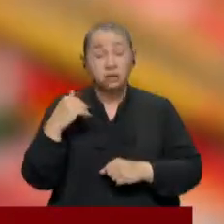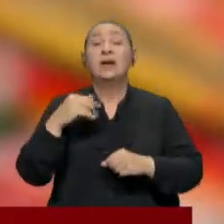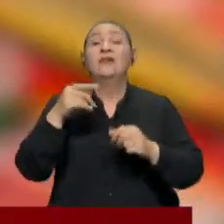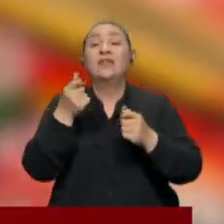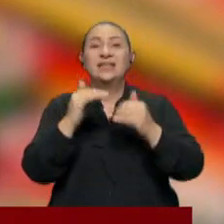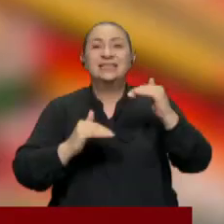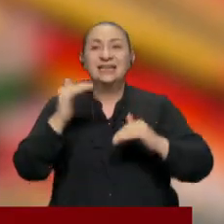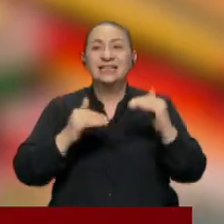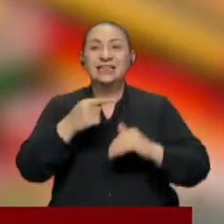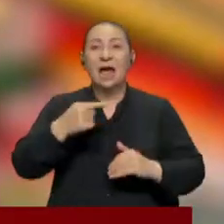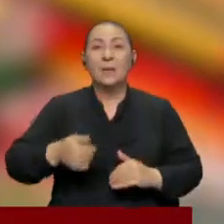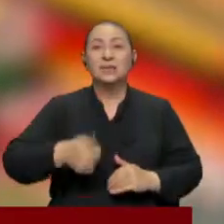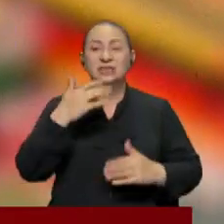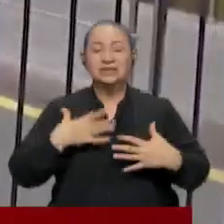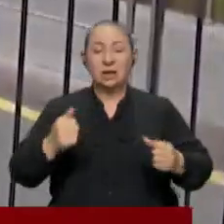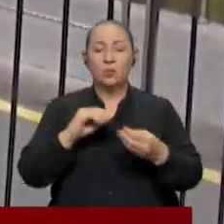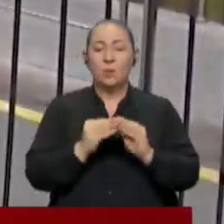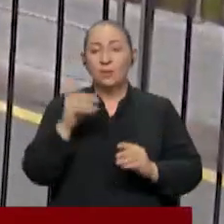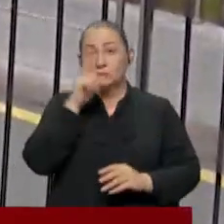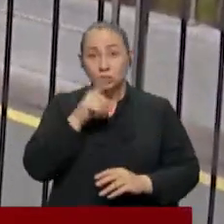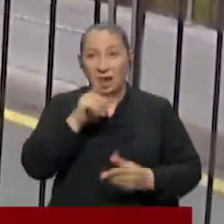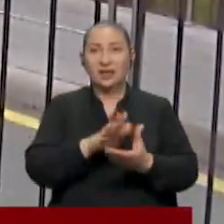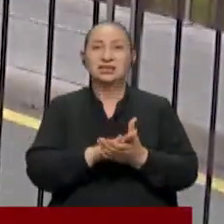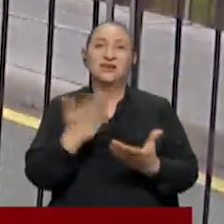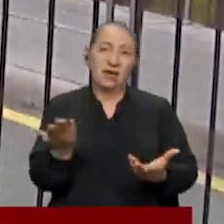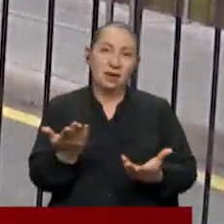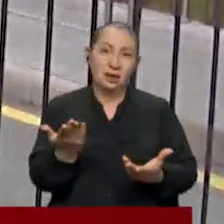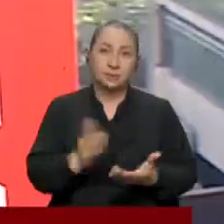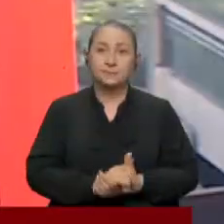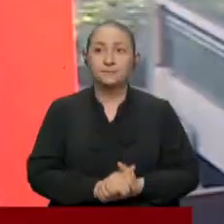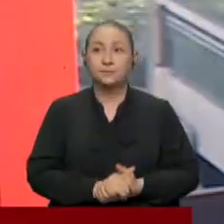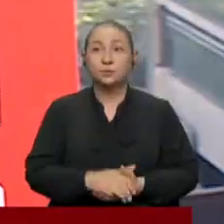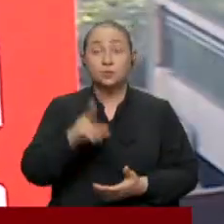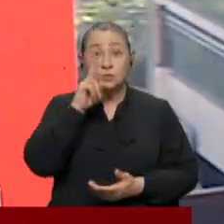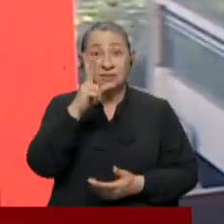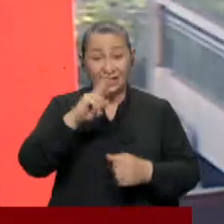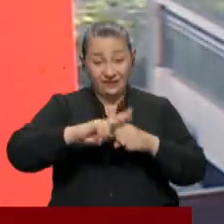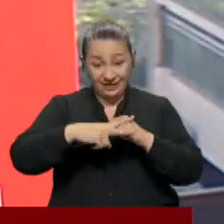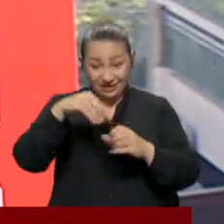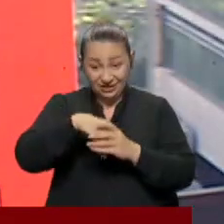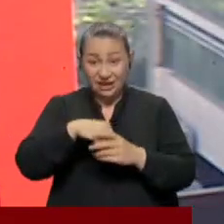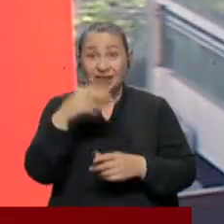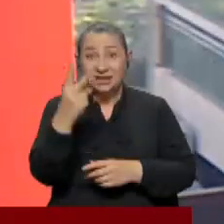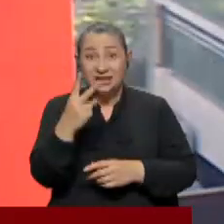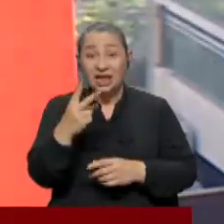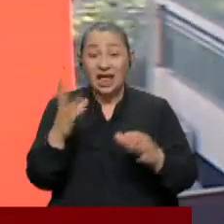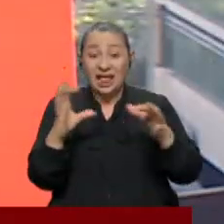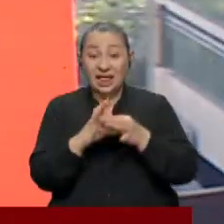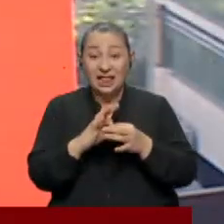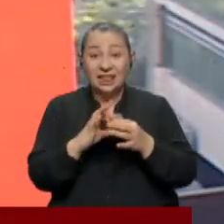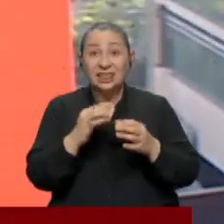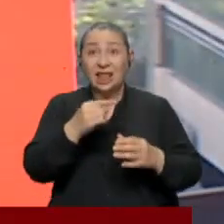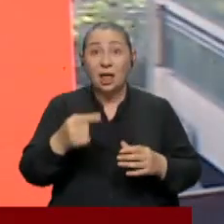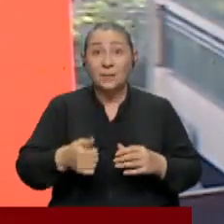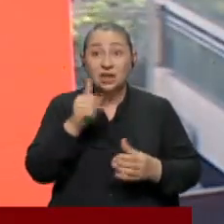fiyat istatistikleri Daire Başkanı sağlık sorunlarını gerekçe göstererek görevinden ayrıldı son iki hafta içerisinde iki tane ilgili